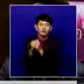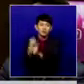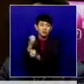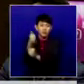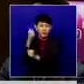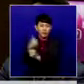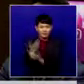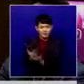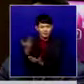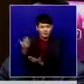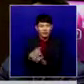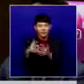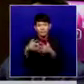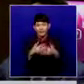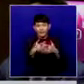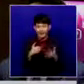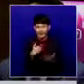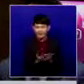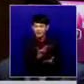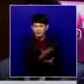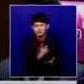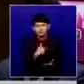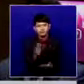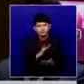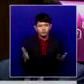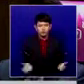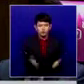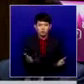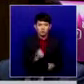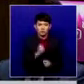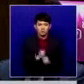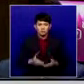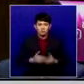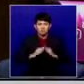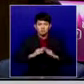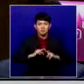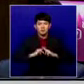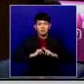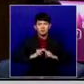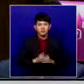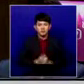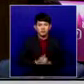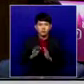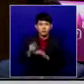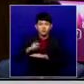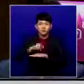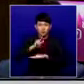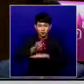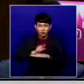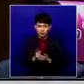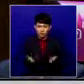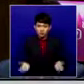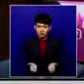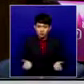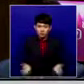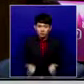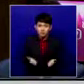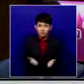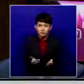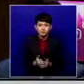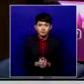ปซื้อเขาอเมริกาไม่ต้องส่งเสริมเลยครับท่านนายกครับกราบเรียนผ่านท่านประธานถึงนายกส่งเสริมเลยครับกระทร